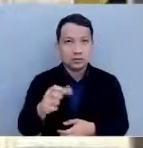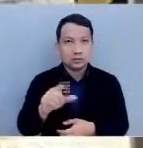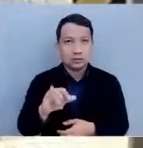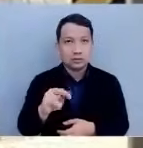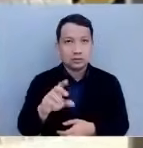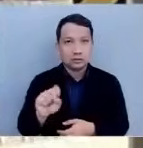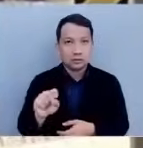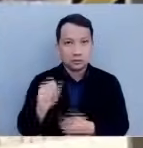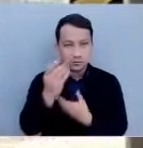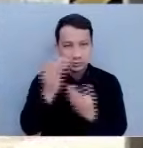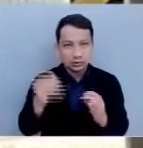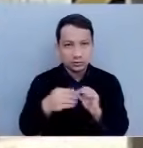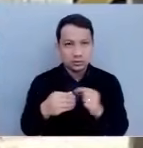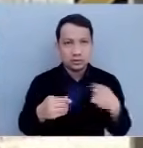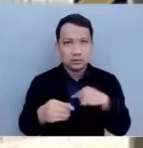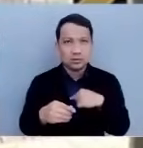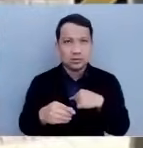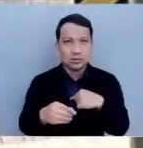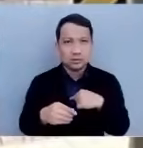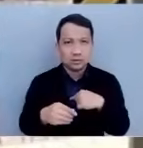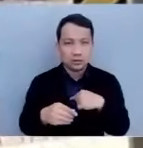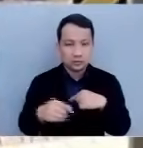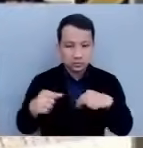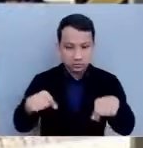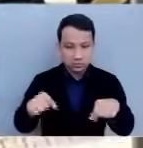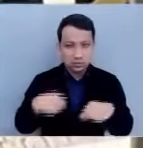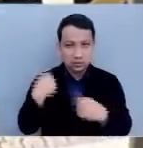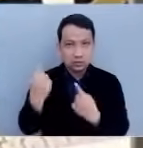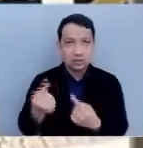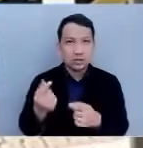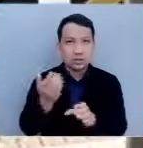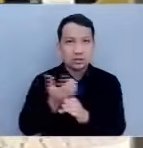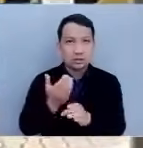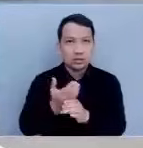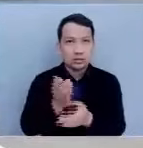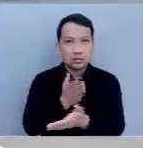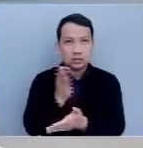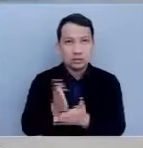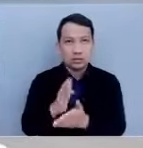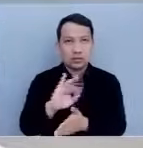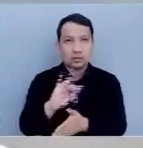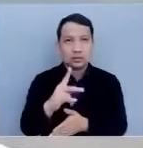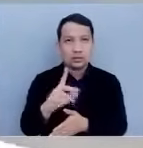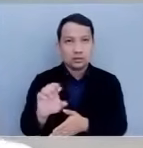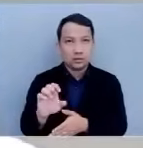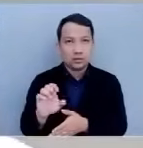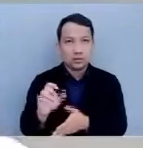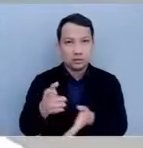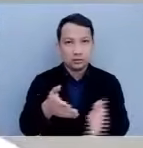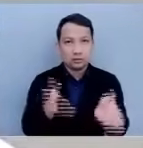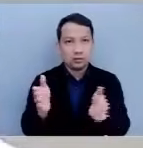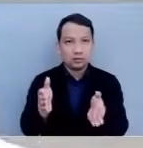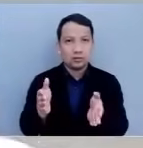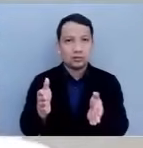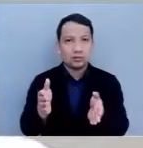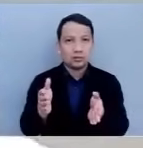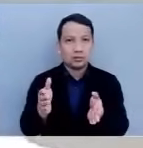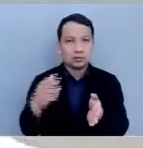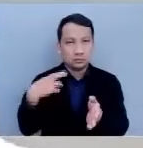yung mga motorcycle rider o yung mga sasakyan na dumaan sa bike lane, especially kung mga right turning